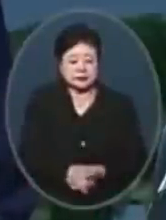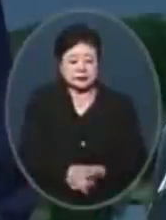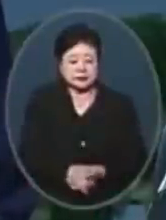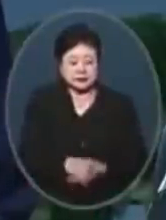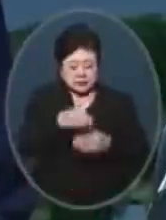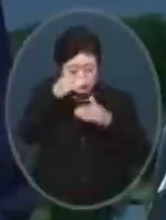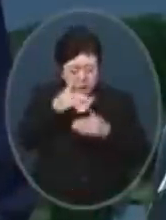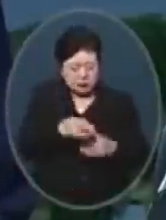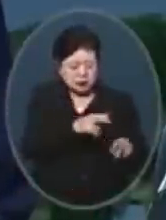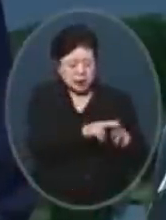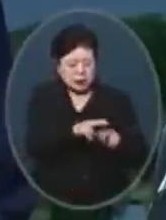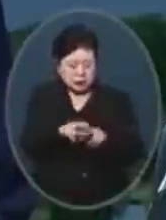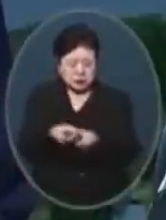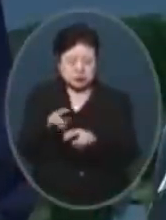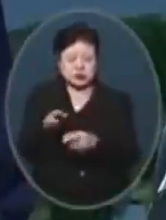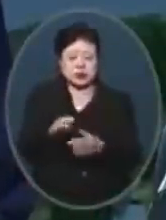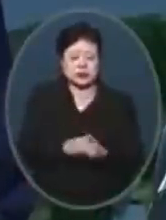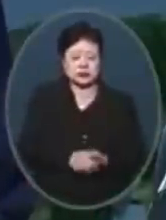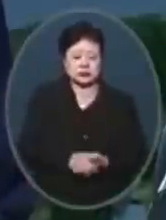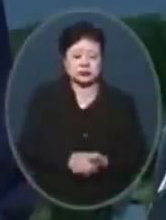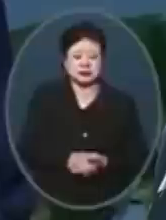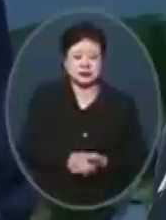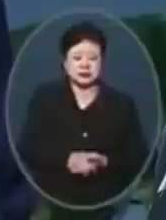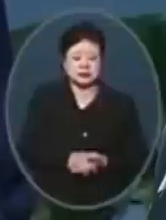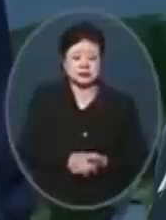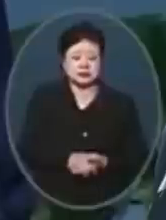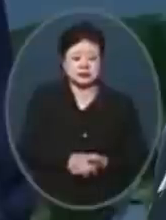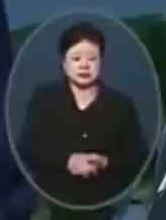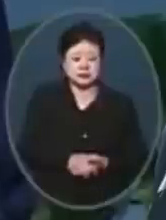질서 있게 앉게 하고 난 다음에